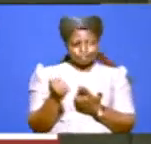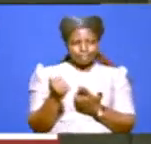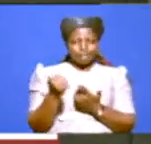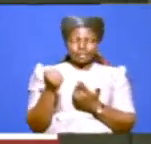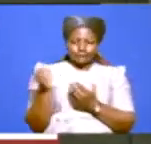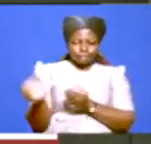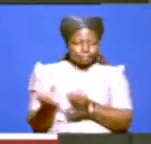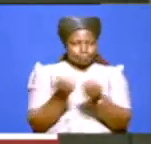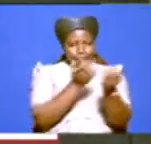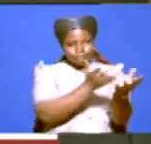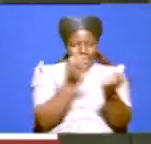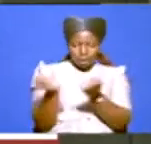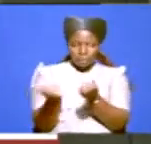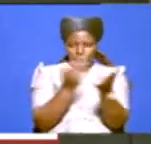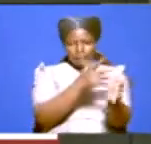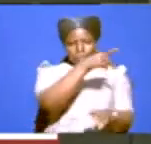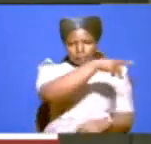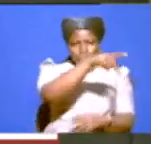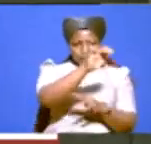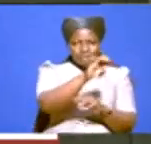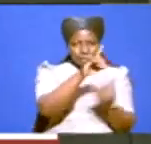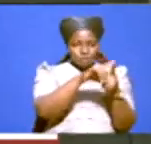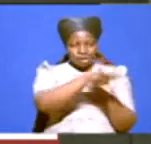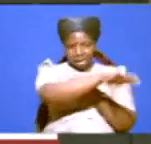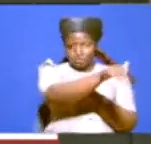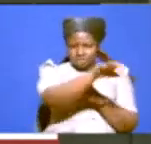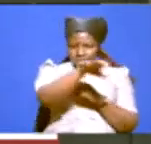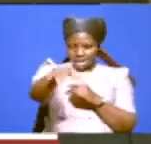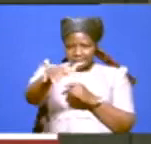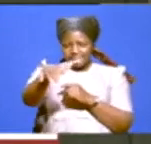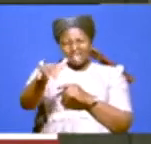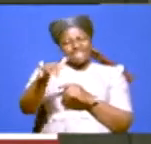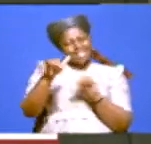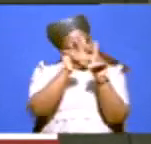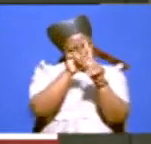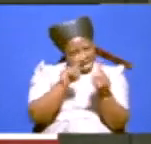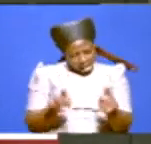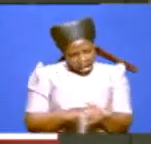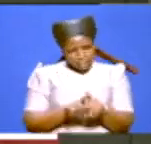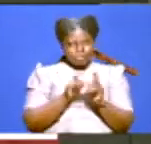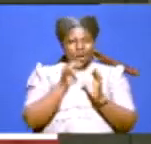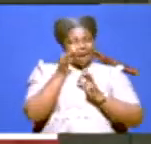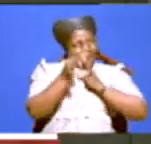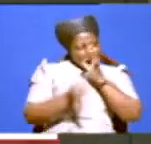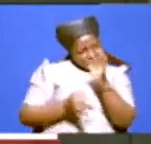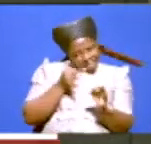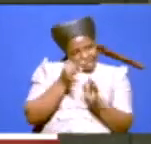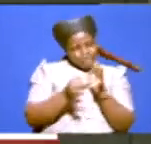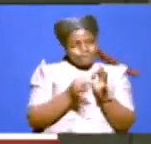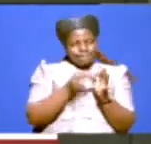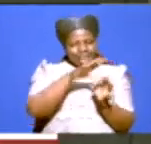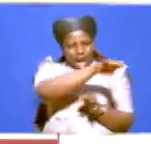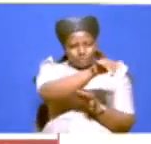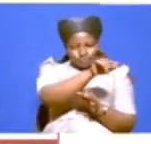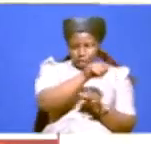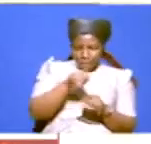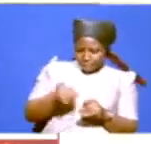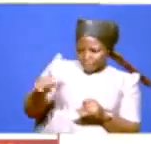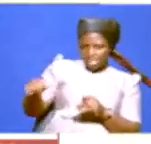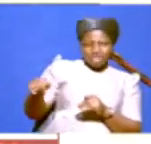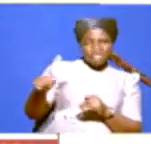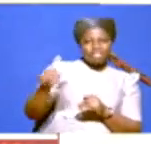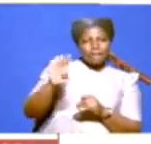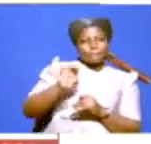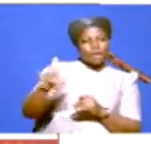supplies PPEs to counties even if despite their pending bill status.